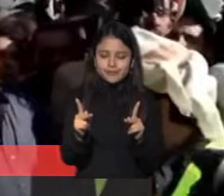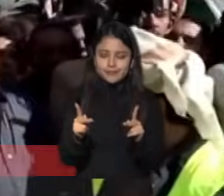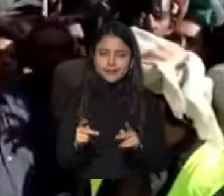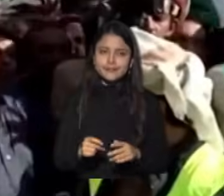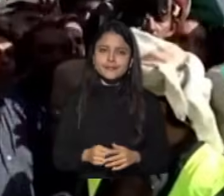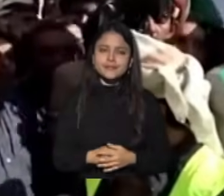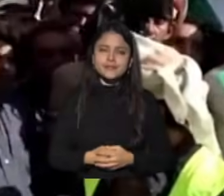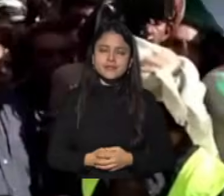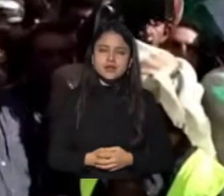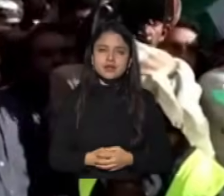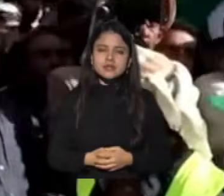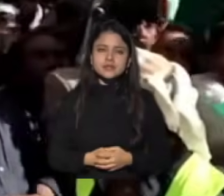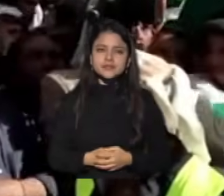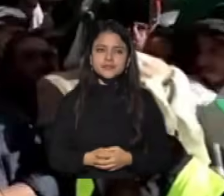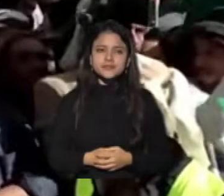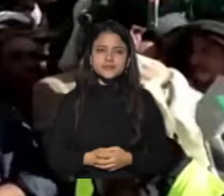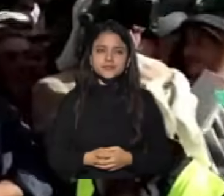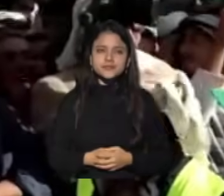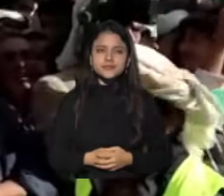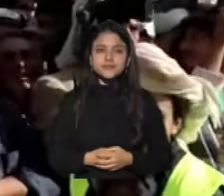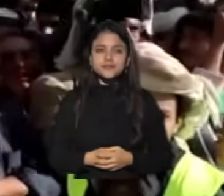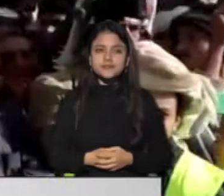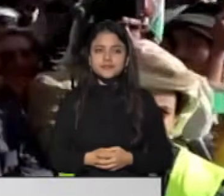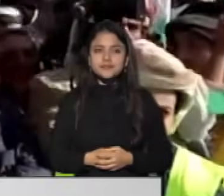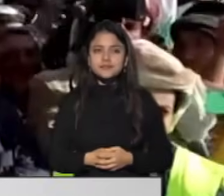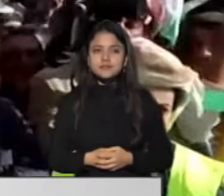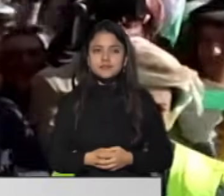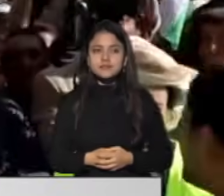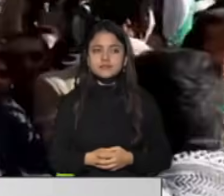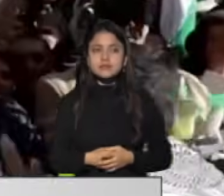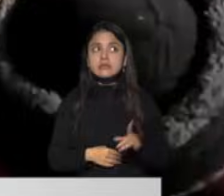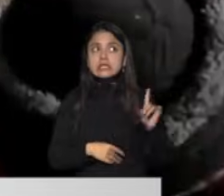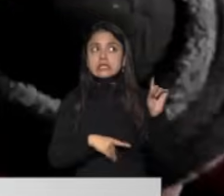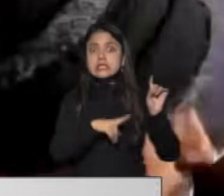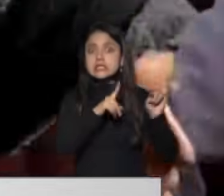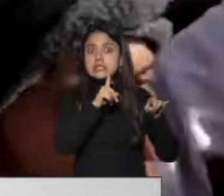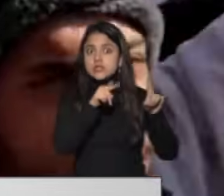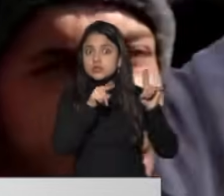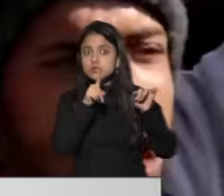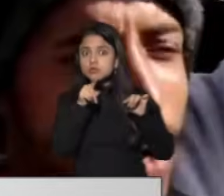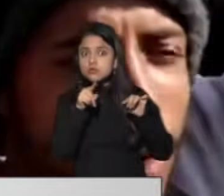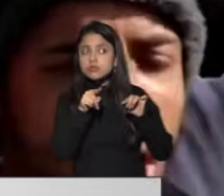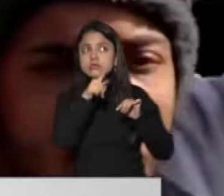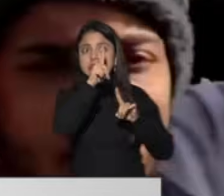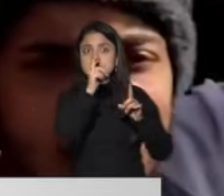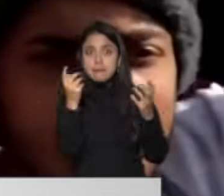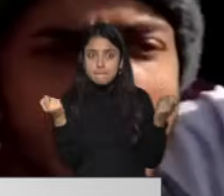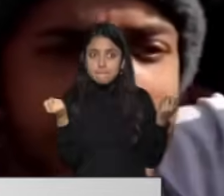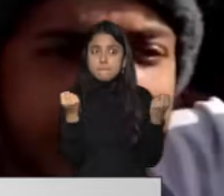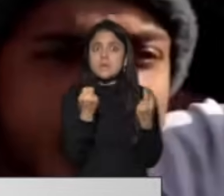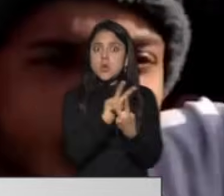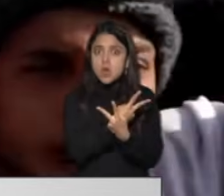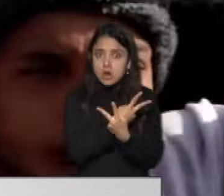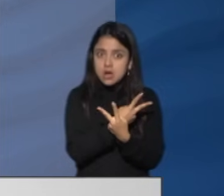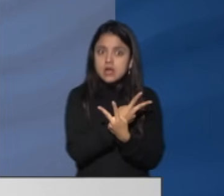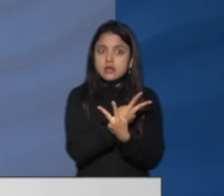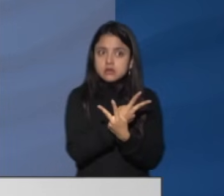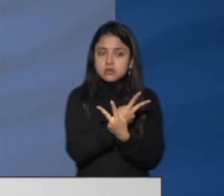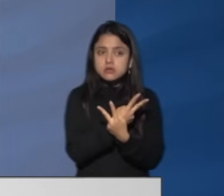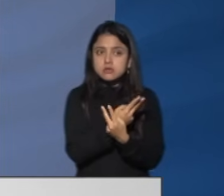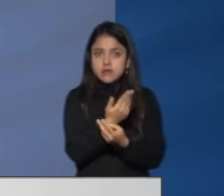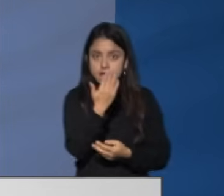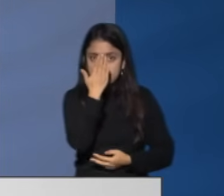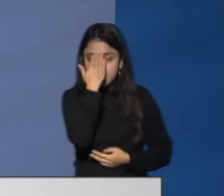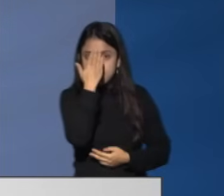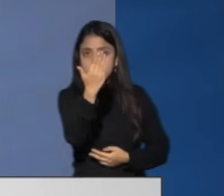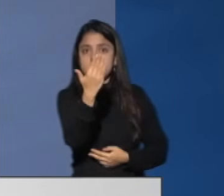يحدث. En alguna de las protestas se han presentado actos violentos y disturbios ante las embajadas